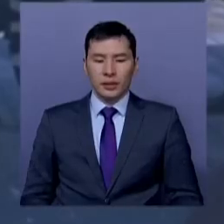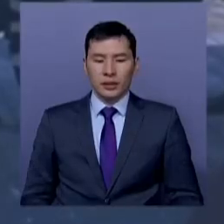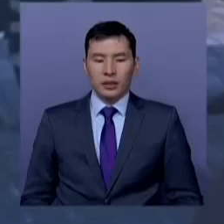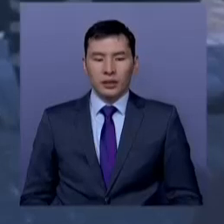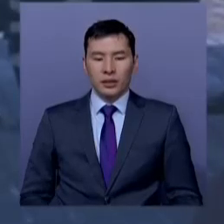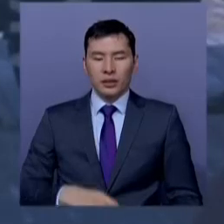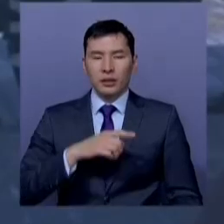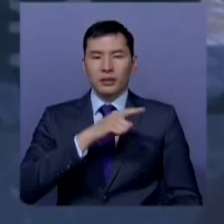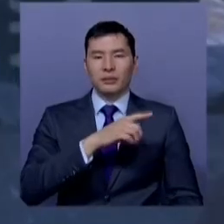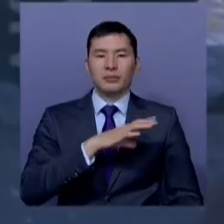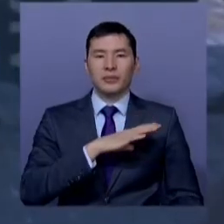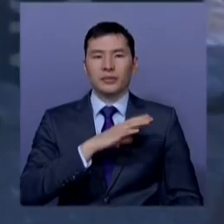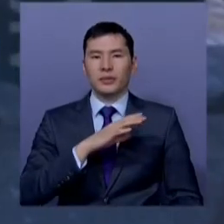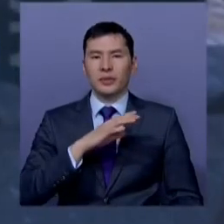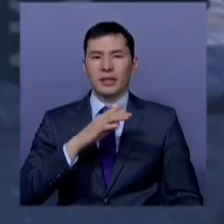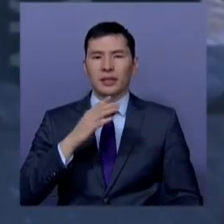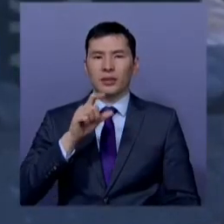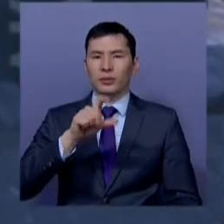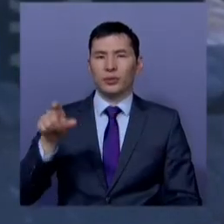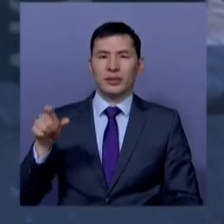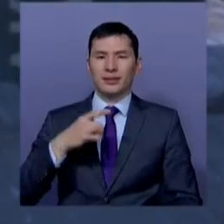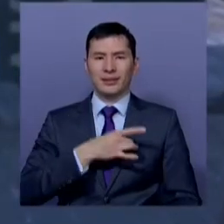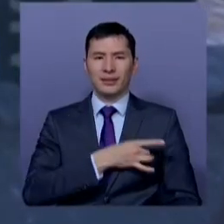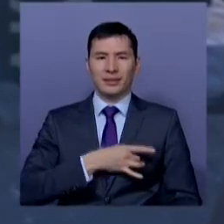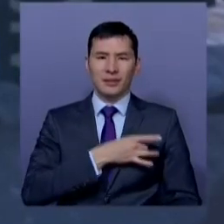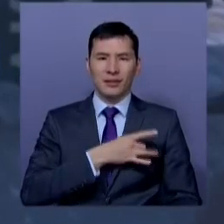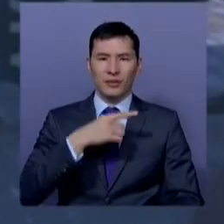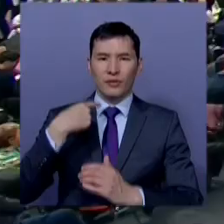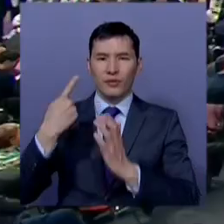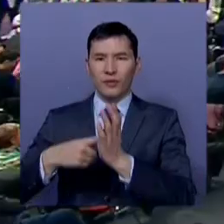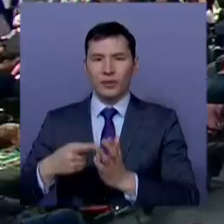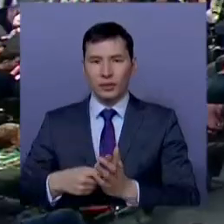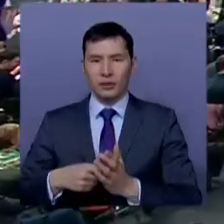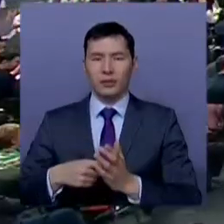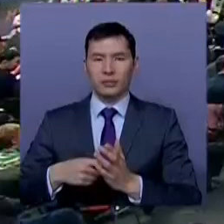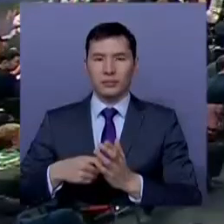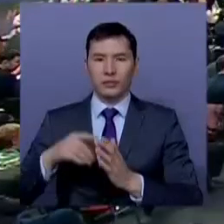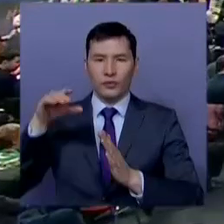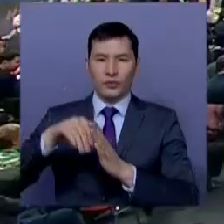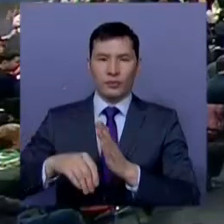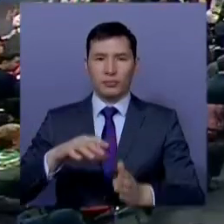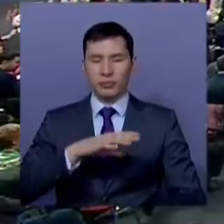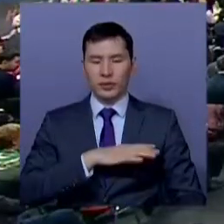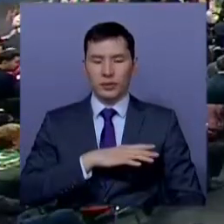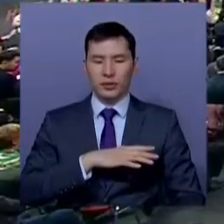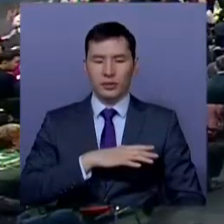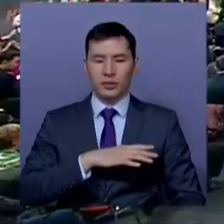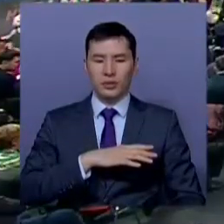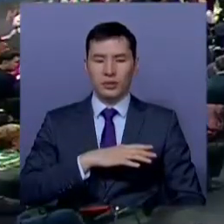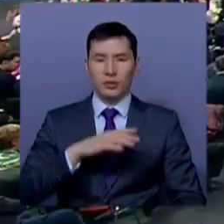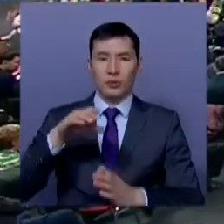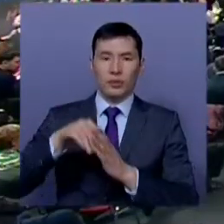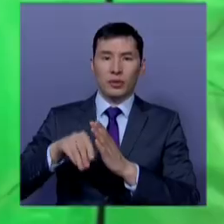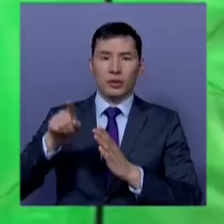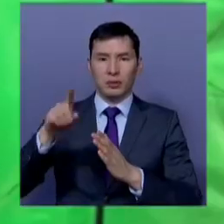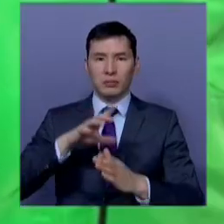Жүрек жарды мәселелер қойылды. Соның бәріне де халықтың мұң мұқтажына осы ішкі дүниесімен жауап берілетін адам осы